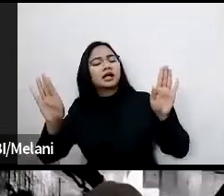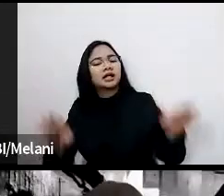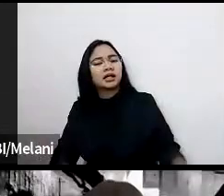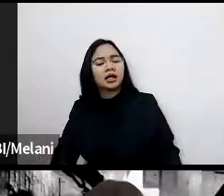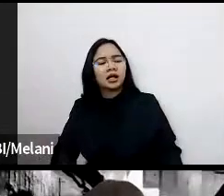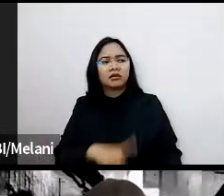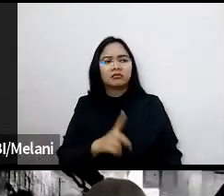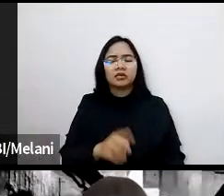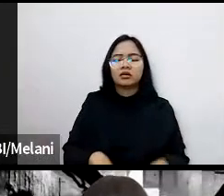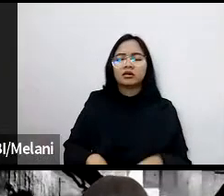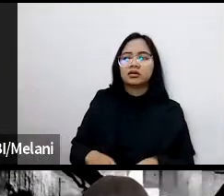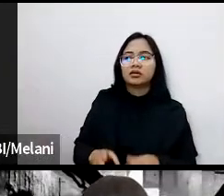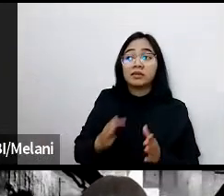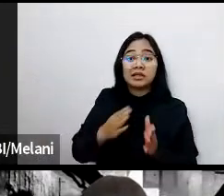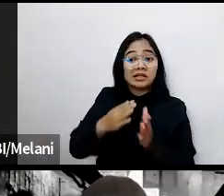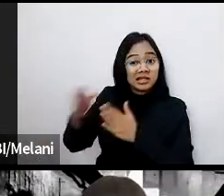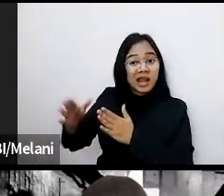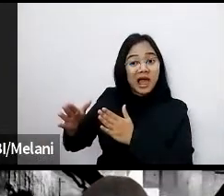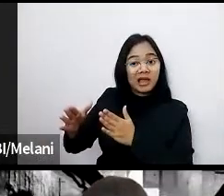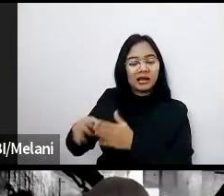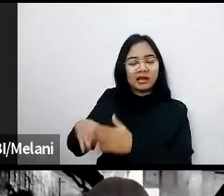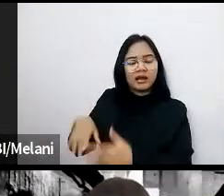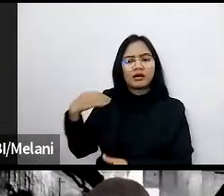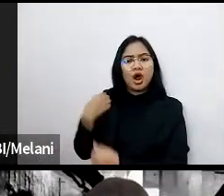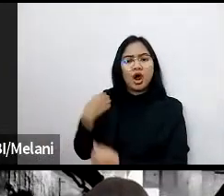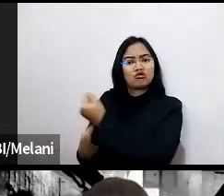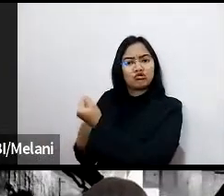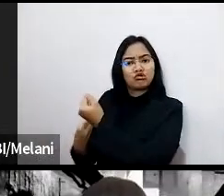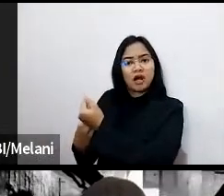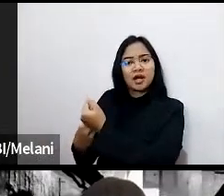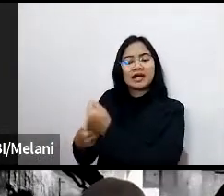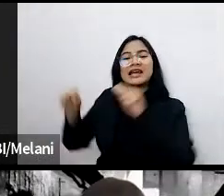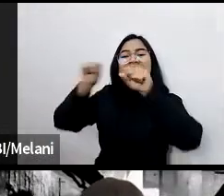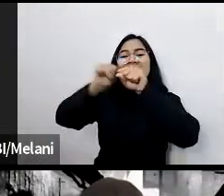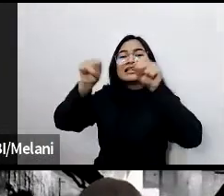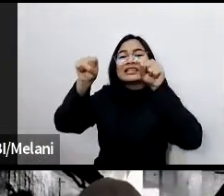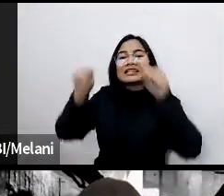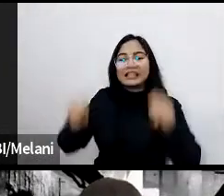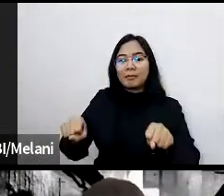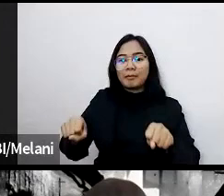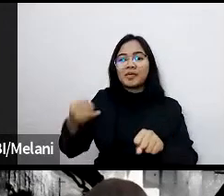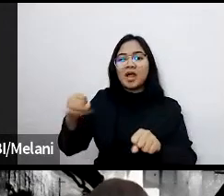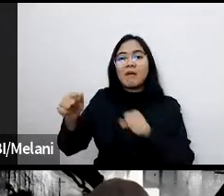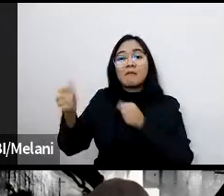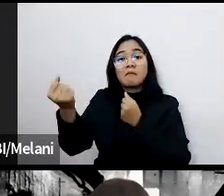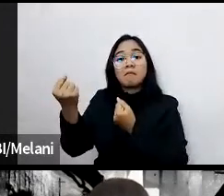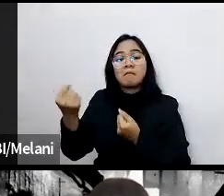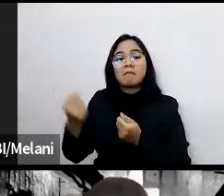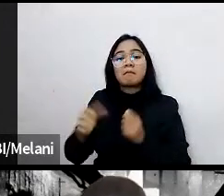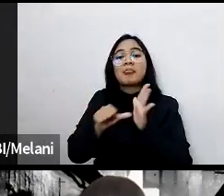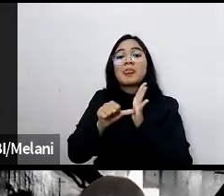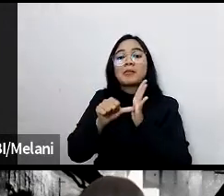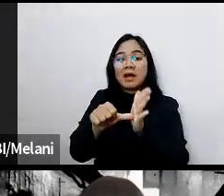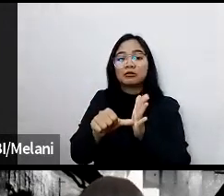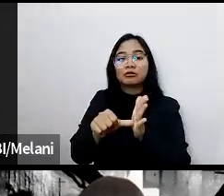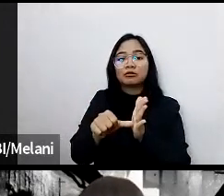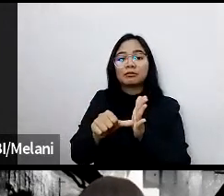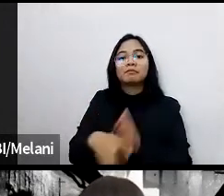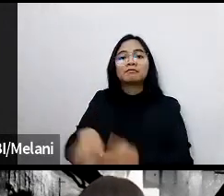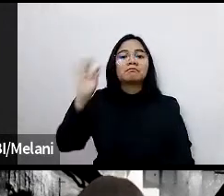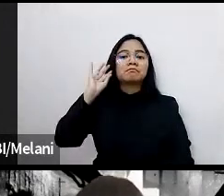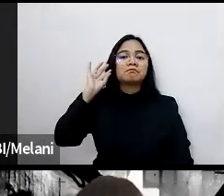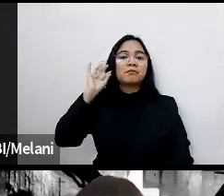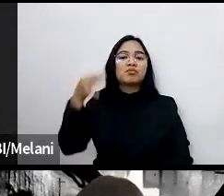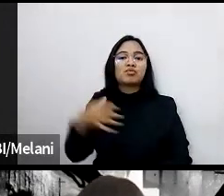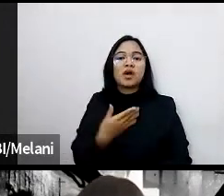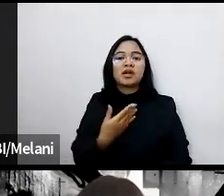itu juga memang dukungan sistem yang membantu perempuan untuk bisa lebih maju ya. Tadi misalnya child care salah